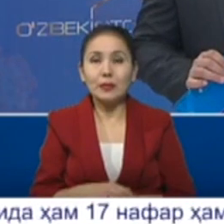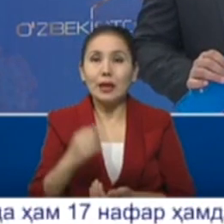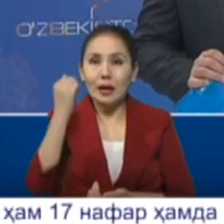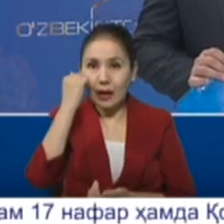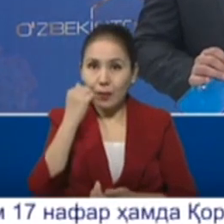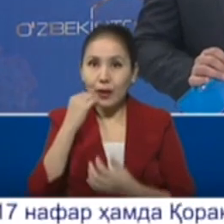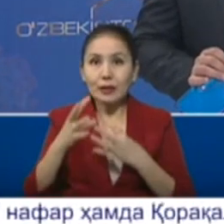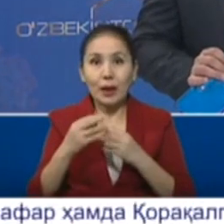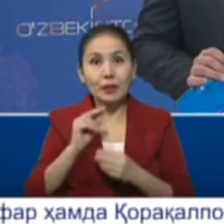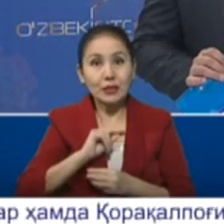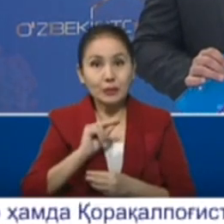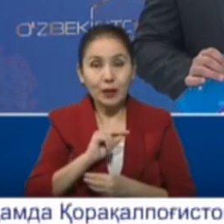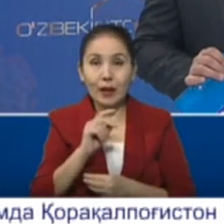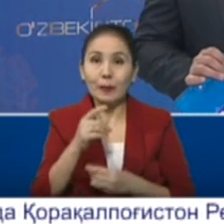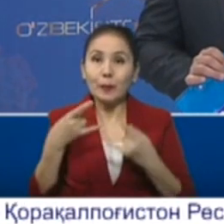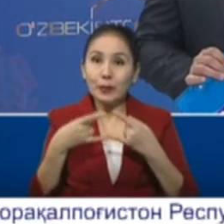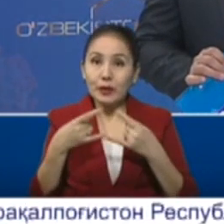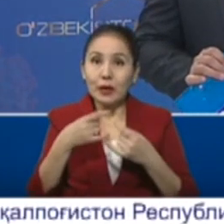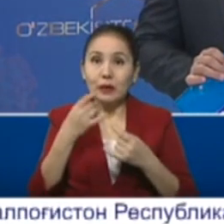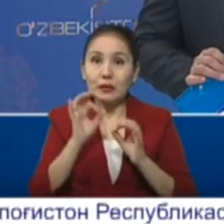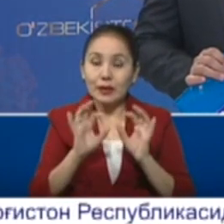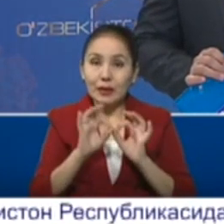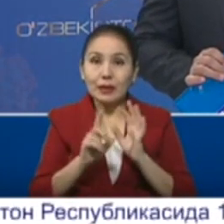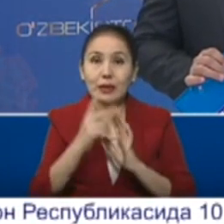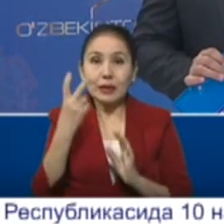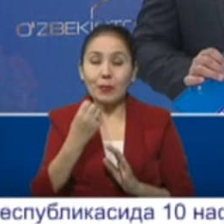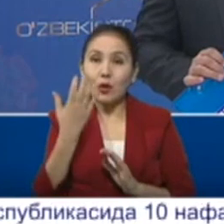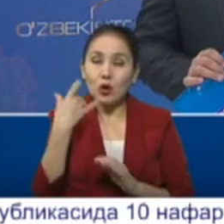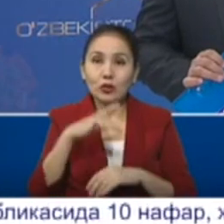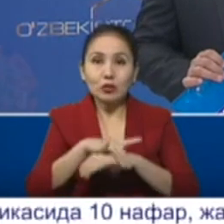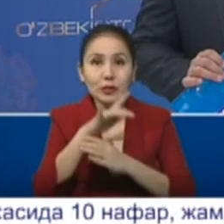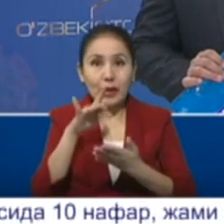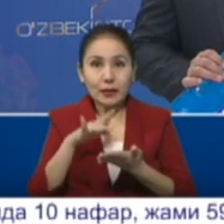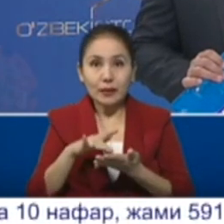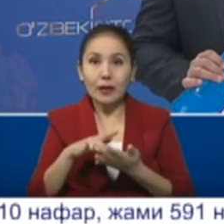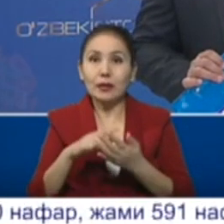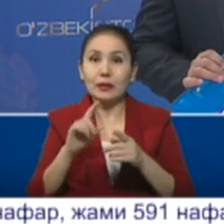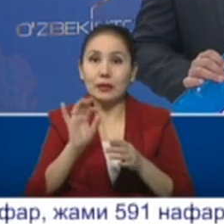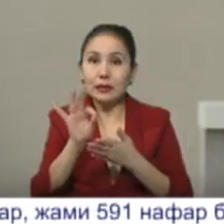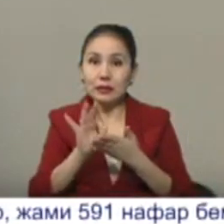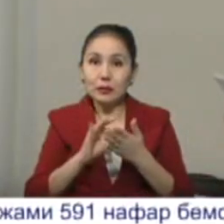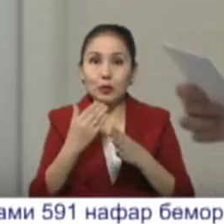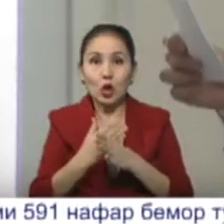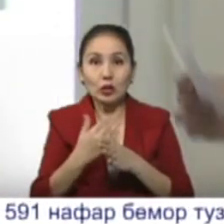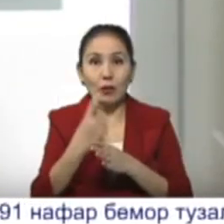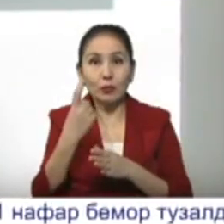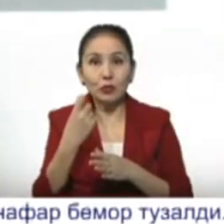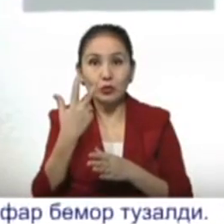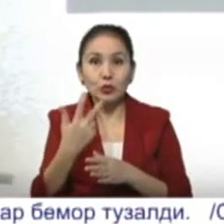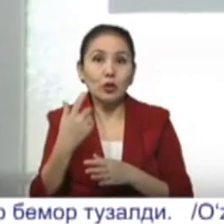Rahmat hamkasblar, siz ta'kidlaganingizdek, bundan 2 hafta avval Toshkent shahri tez tibbiy yordam stansiyasiga qo'ng'iroqlar